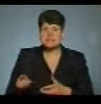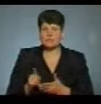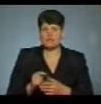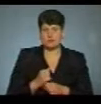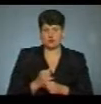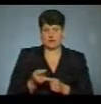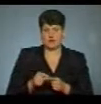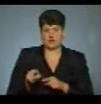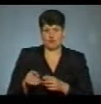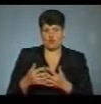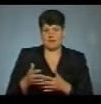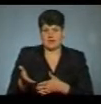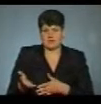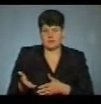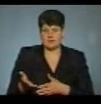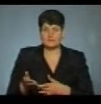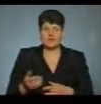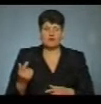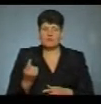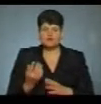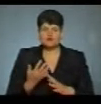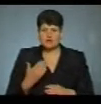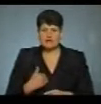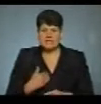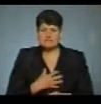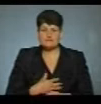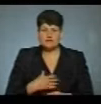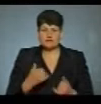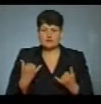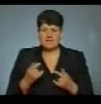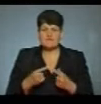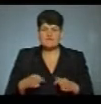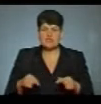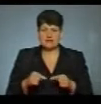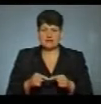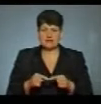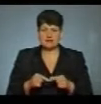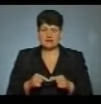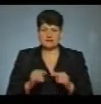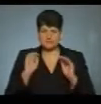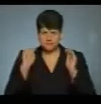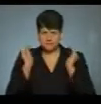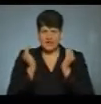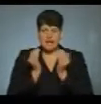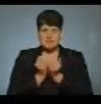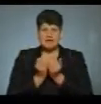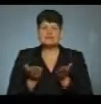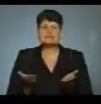обладнанні. І, перш за все, для нас важливо зараз це відділення анестезіології, реанімації,